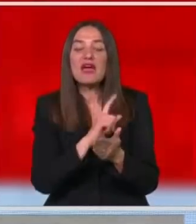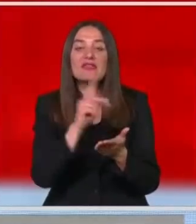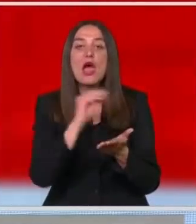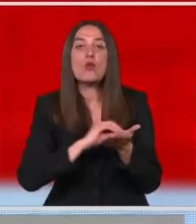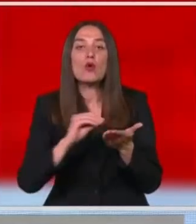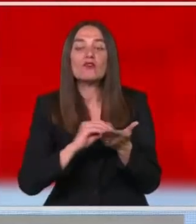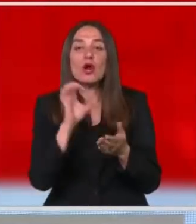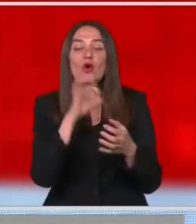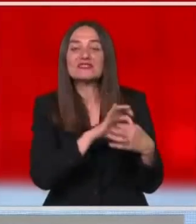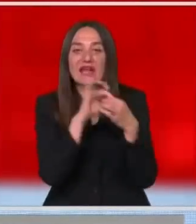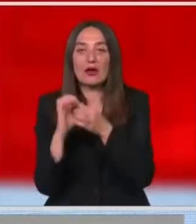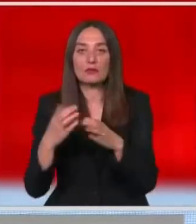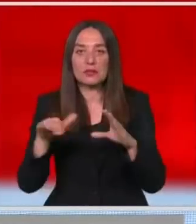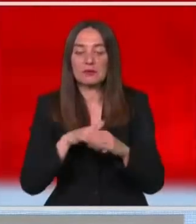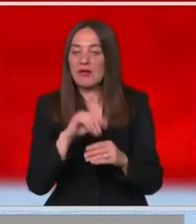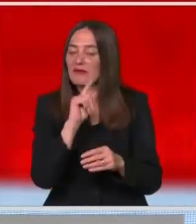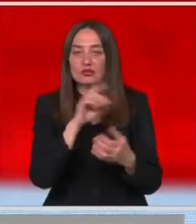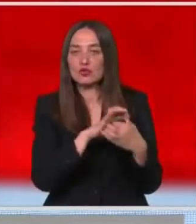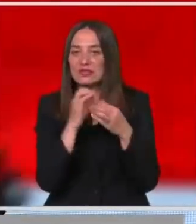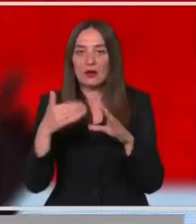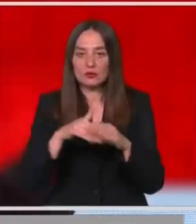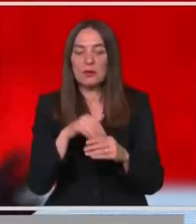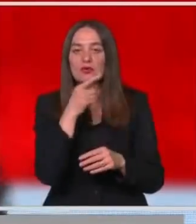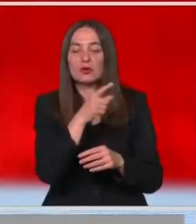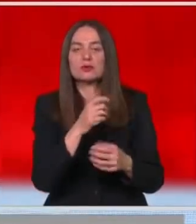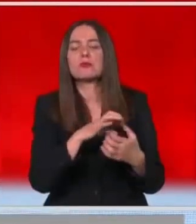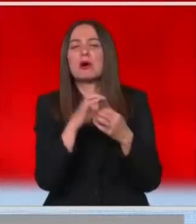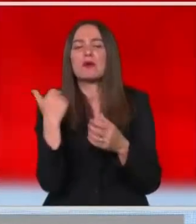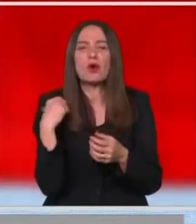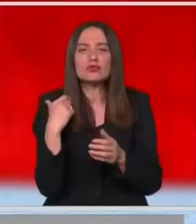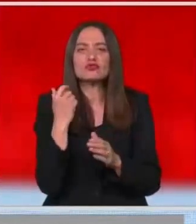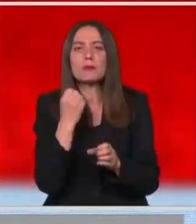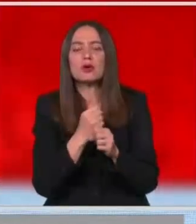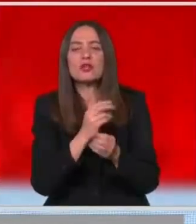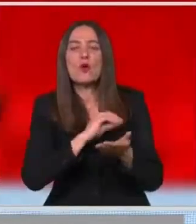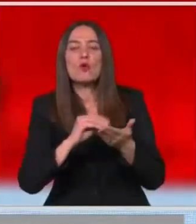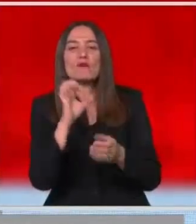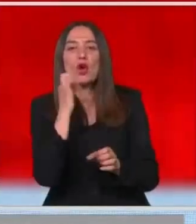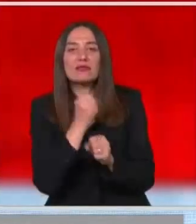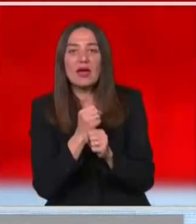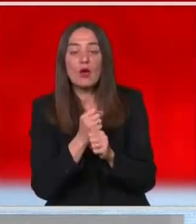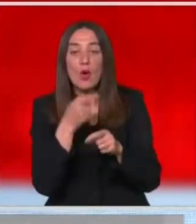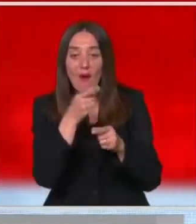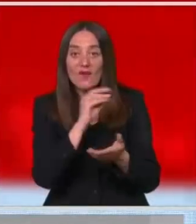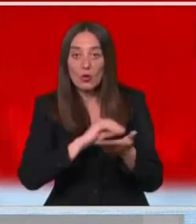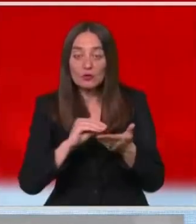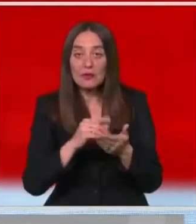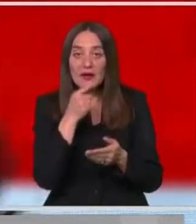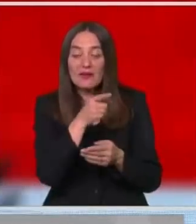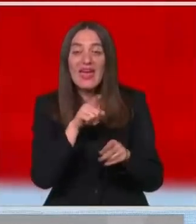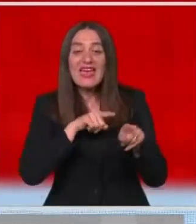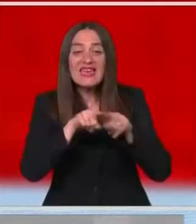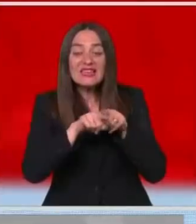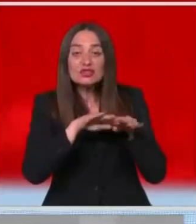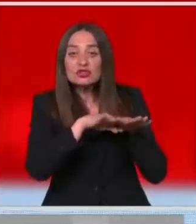ugovora o stalnom zaposlenju. Znači, nisu stalno zaposleni. To su sezonski poslovi, to su ugovori o delu. Znači, ove uredbe njih tretiraju